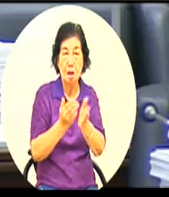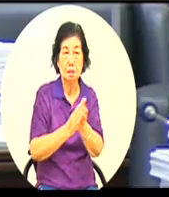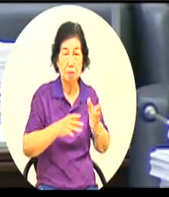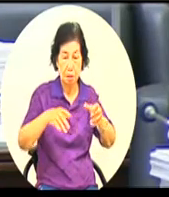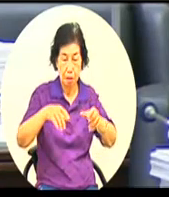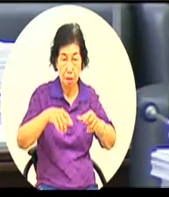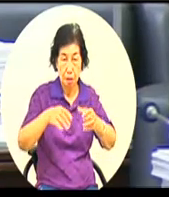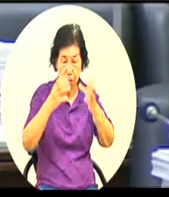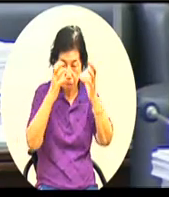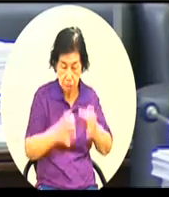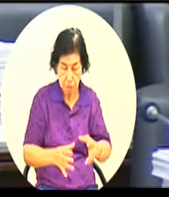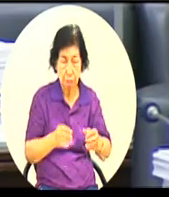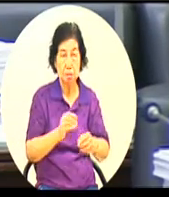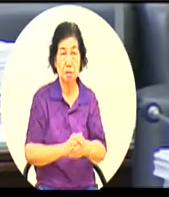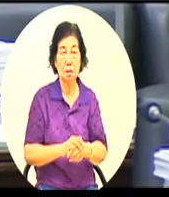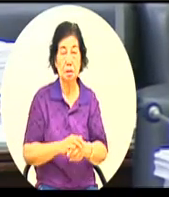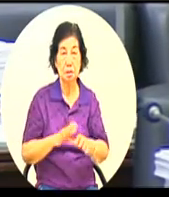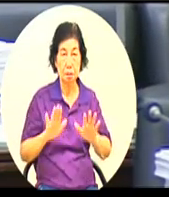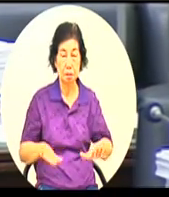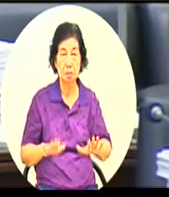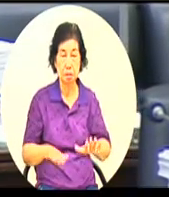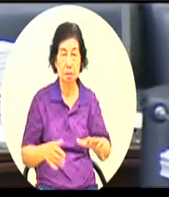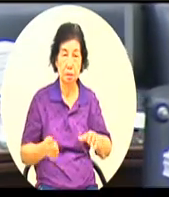啊，你也已经做了十二年啊，